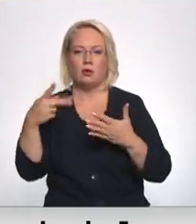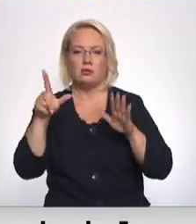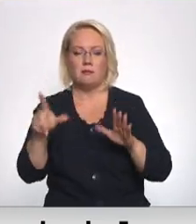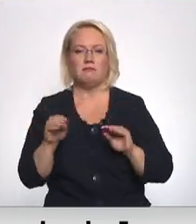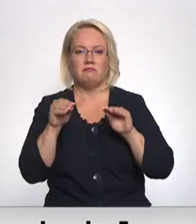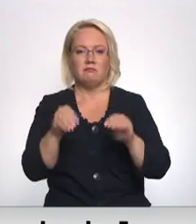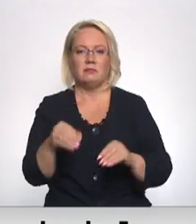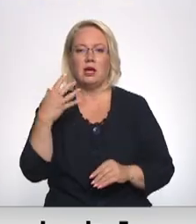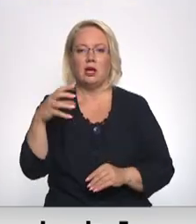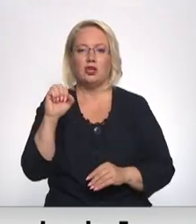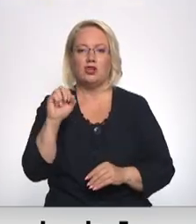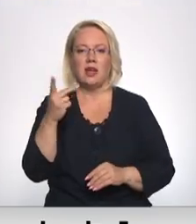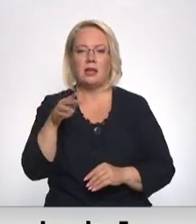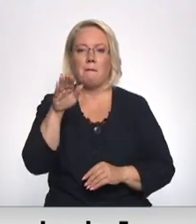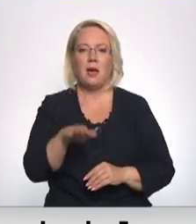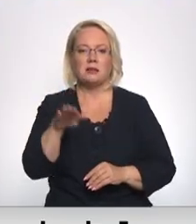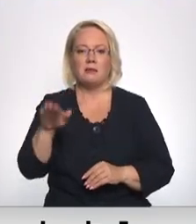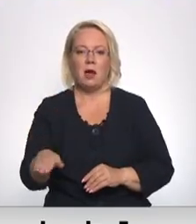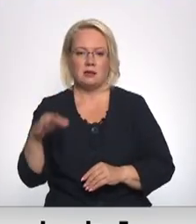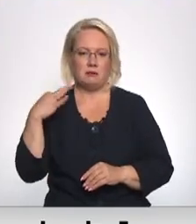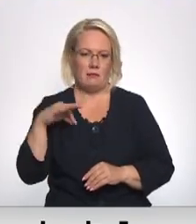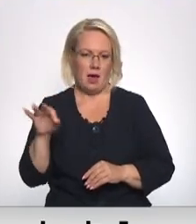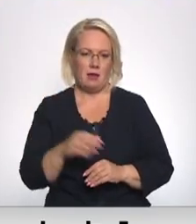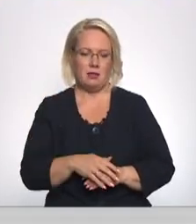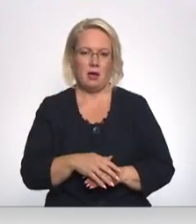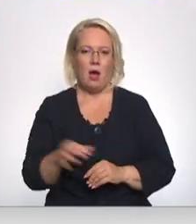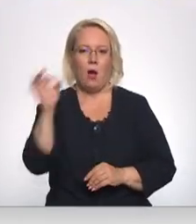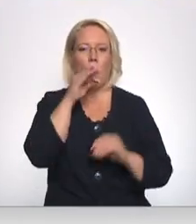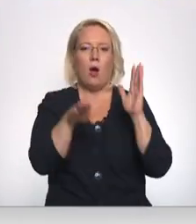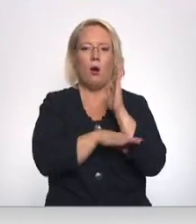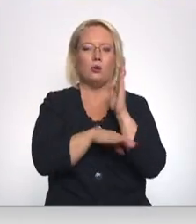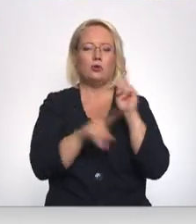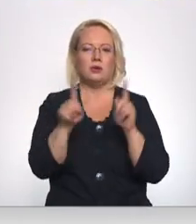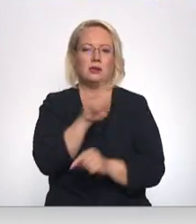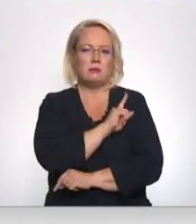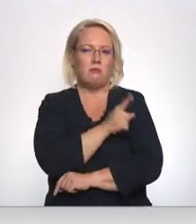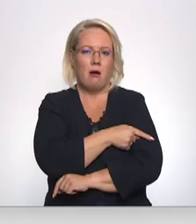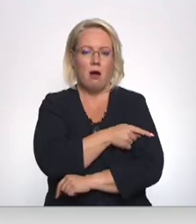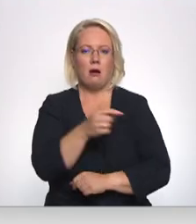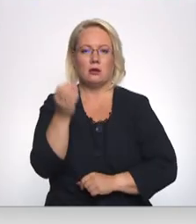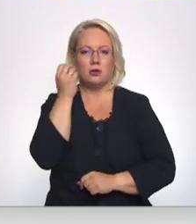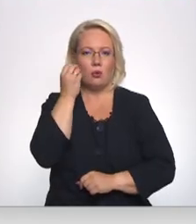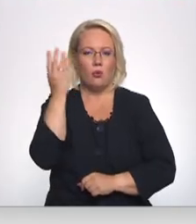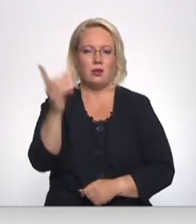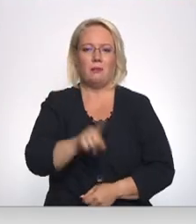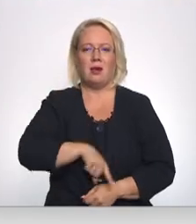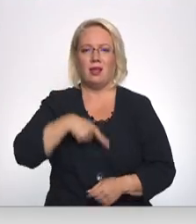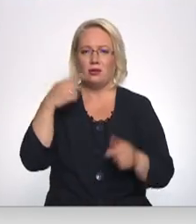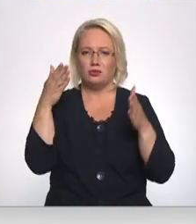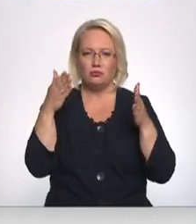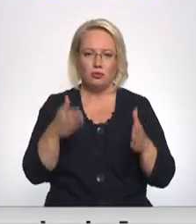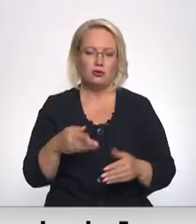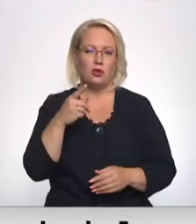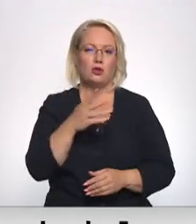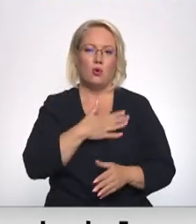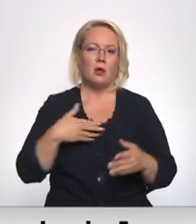stādīja Jāņa Čaksts mazmaz meita. Ozols jau ir spēks, gudrība, gažmūšs, un es domāju, ka tas ir